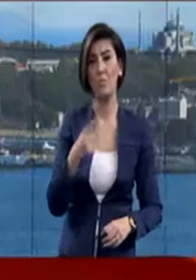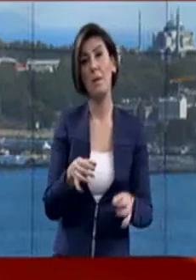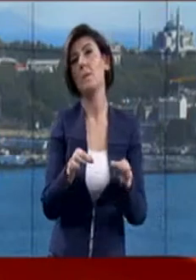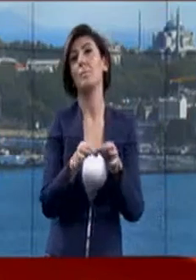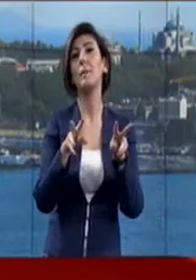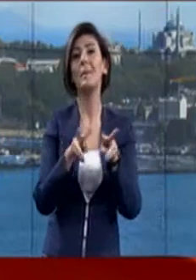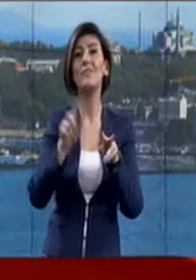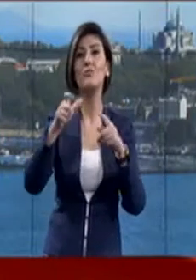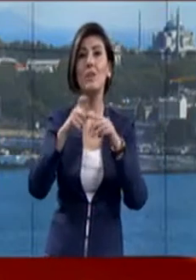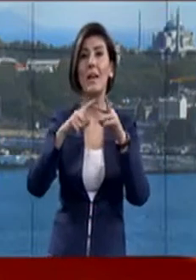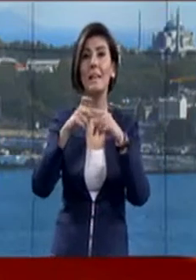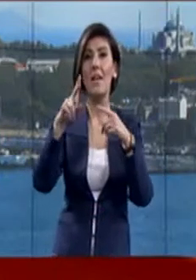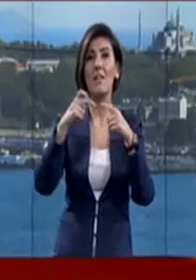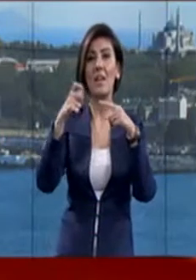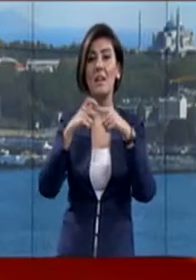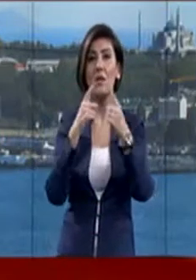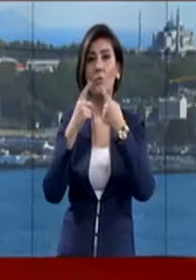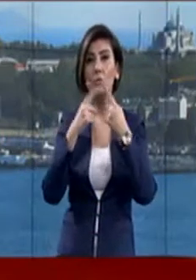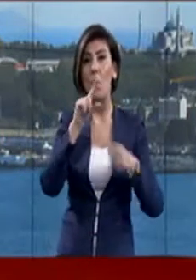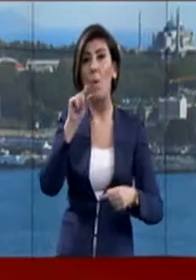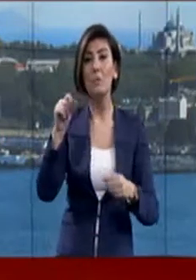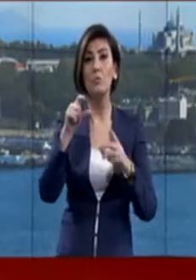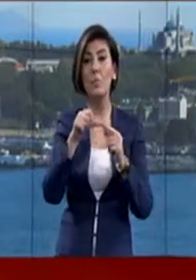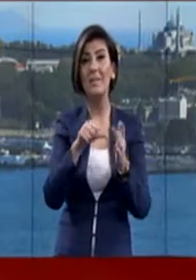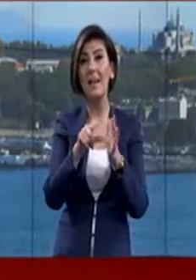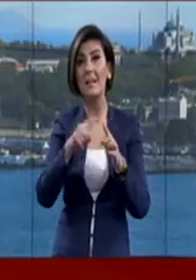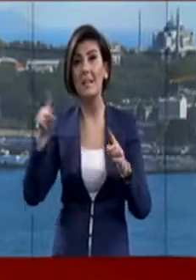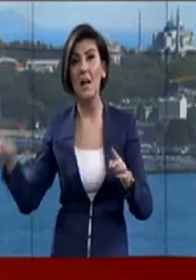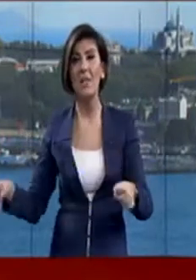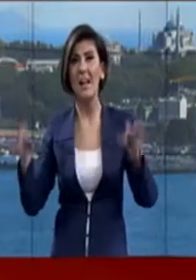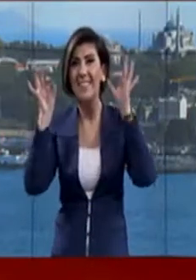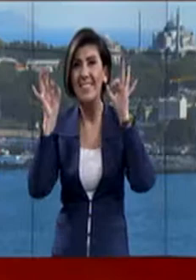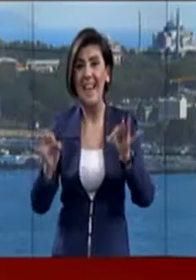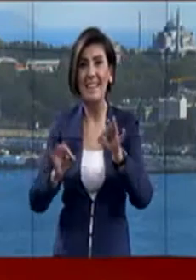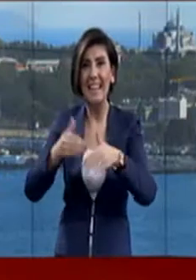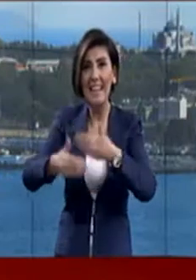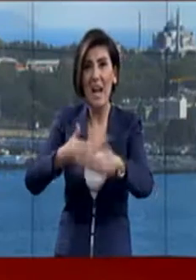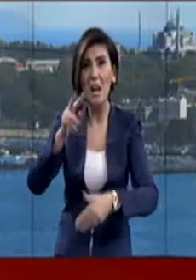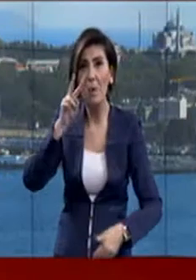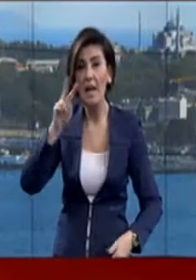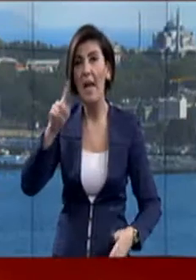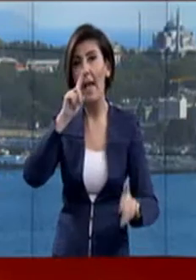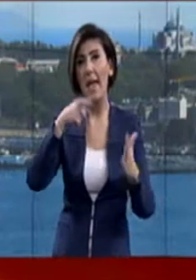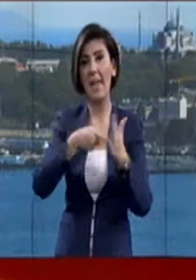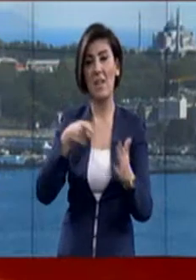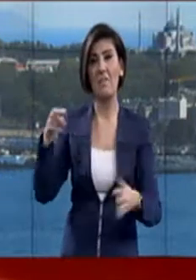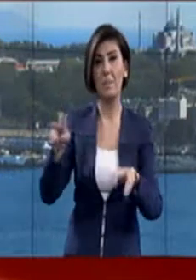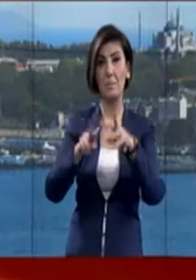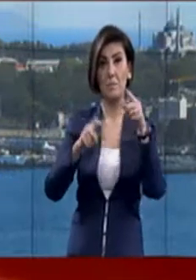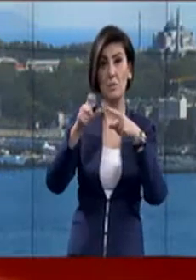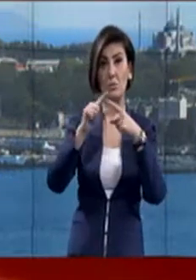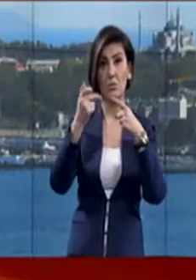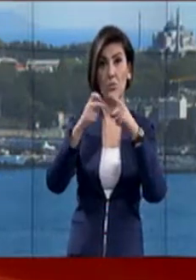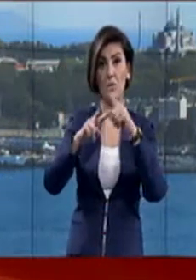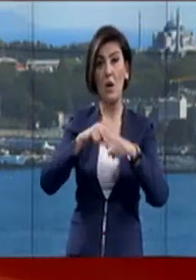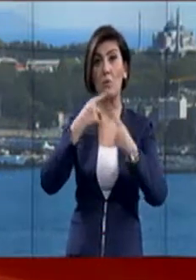Birleşmiş Milletler Cenevre'deki görüşmelerde 11 Şubat'a kadar somut bir ilerleme kaydedilmesine hedefliyor. Mistura, görüşmelerin